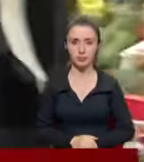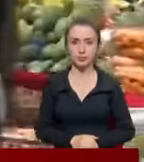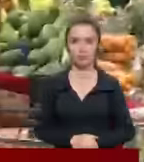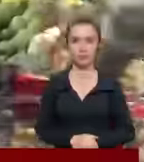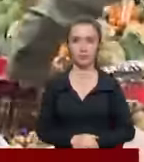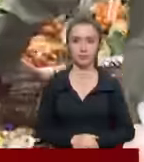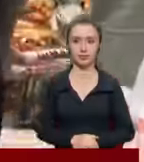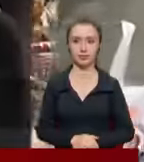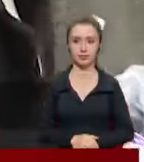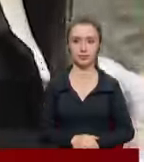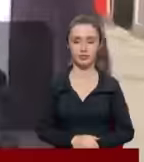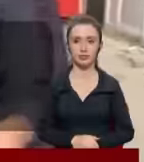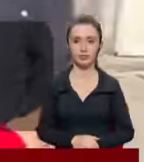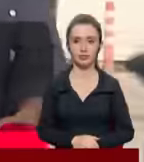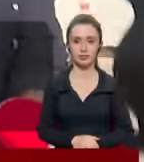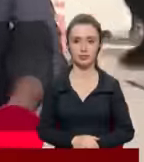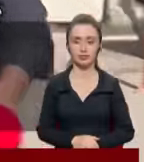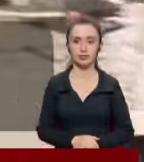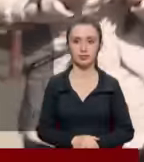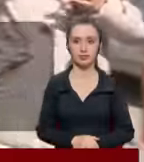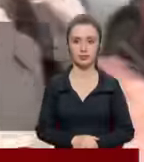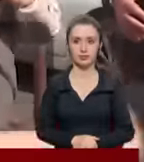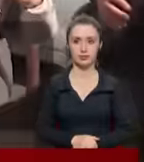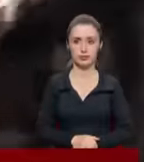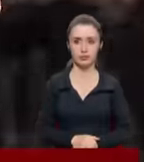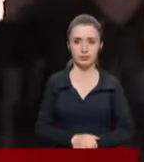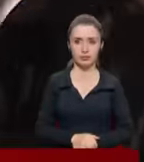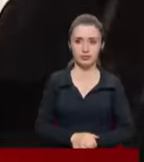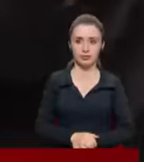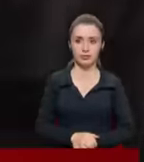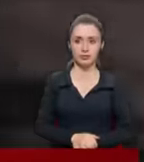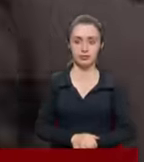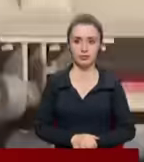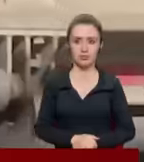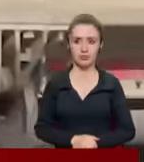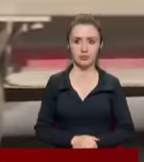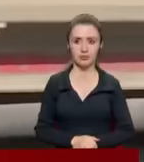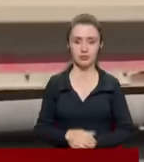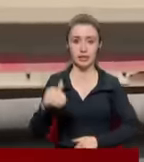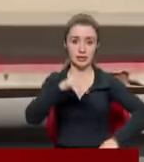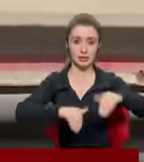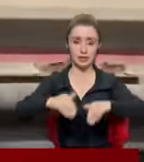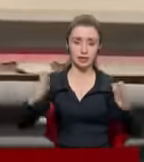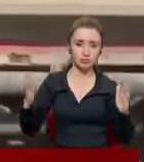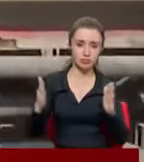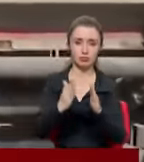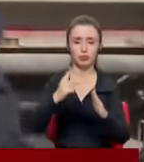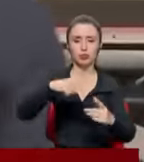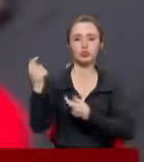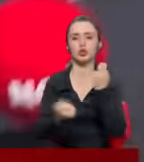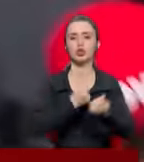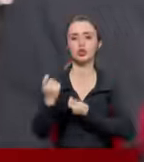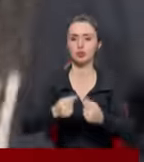günler kolay gelsin Başkanım merhabalar Merhaba efendim nasılsınız İyi misiniz Başkanım seçim yaklaştıkça sahadaki